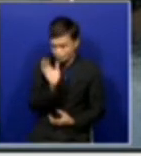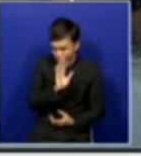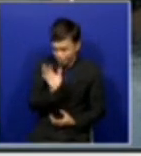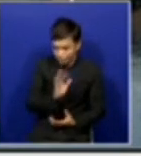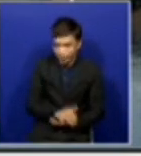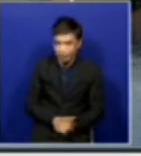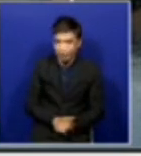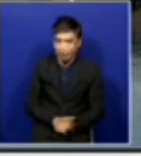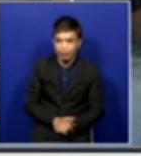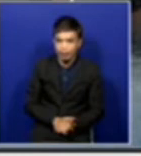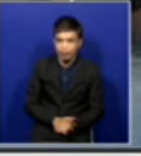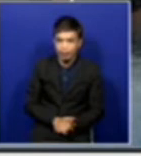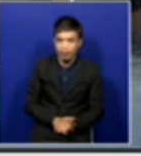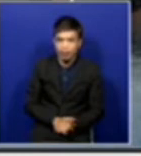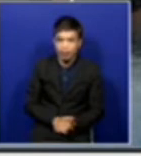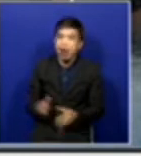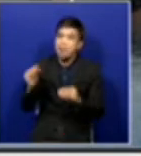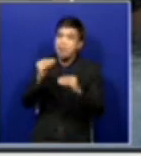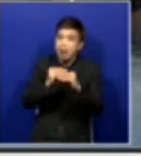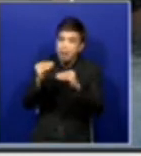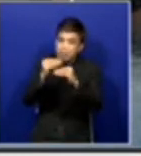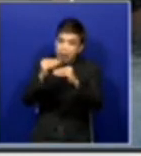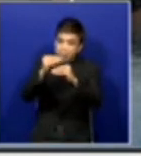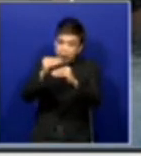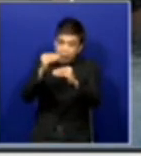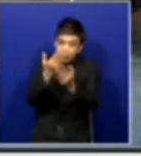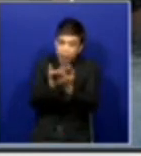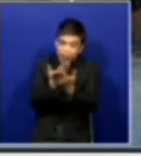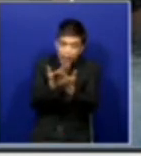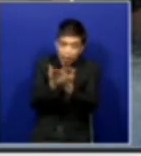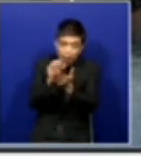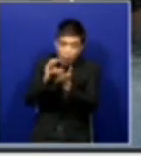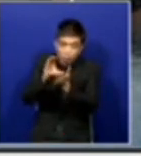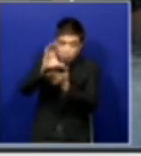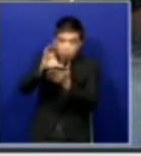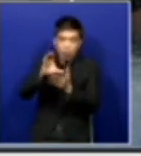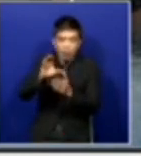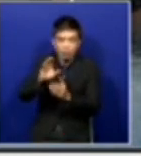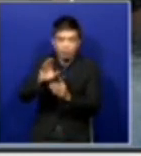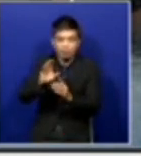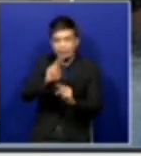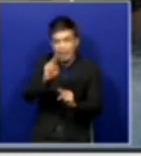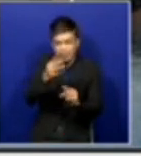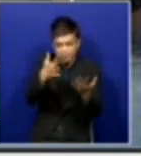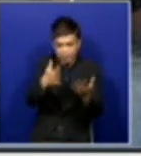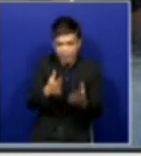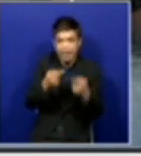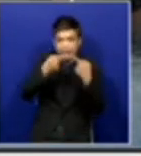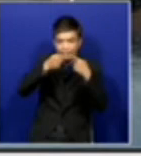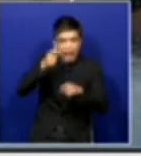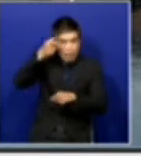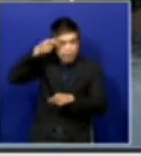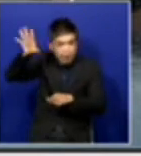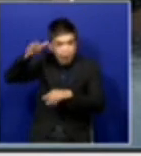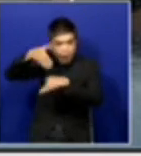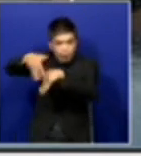เพิ่มมากจนไม่มีที่จะสร้างอยู่แล้วบางแห่งอ่ะแต่ว่าไกลๆชนบทได้งบประมาณน้อยกับเพิ่มน้อย